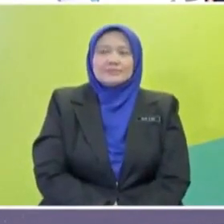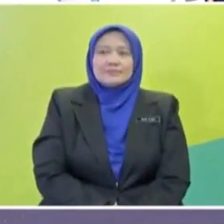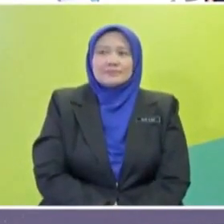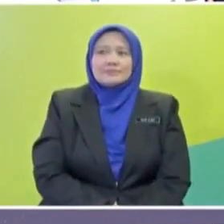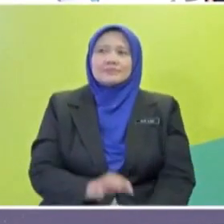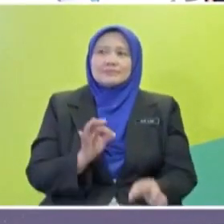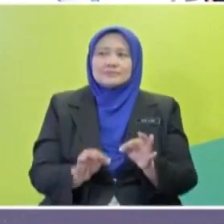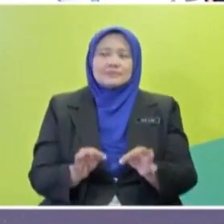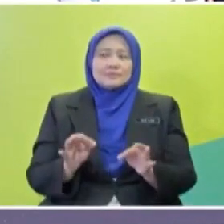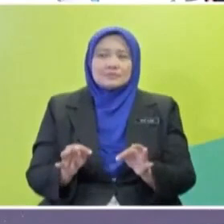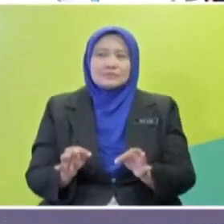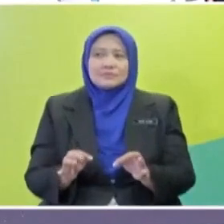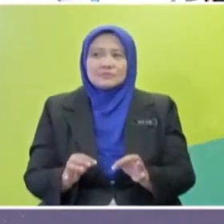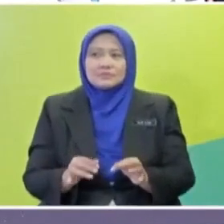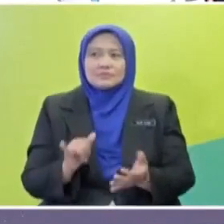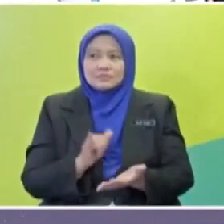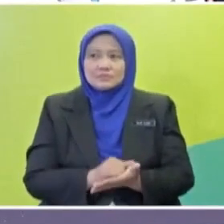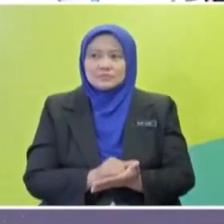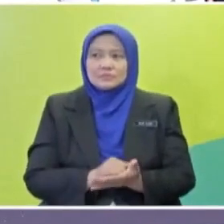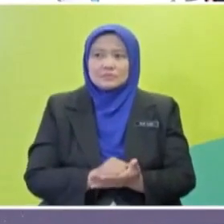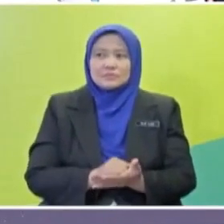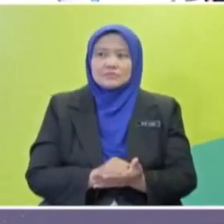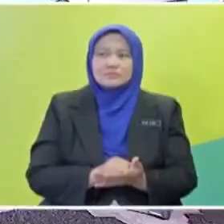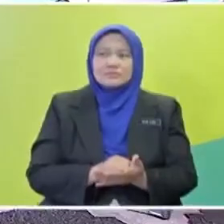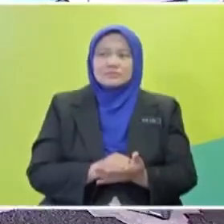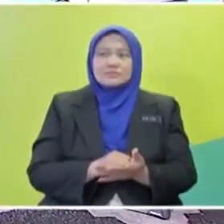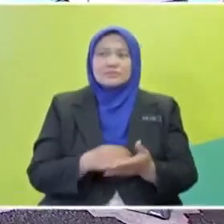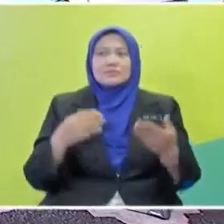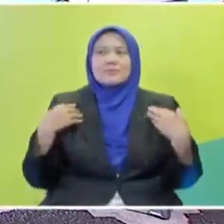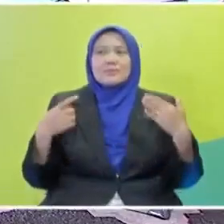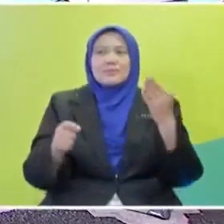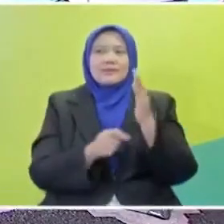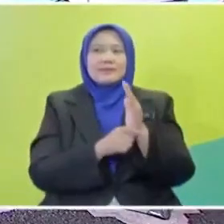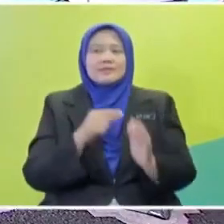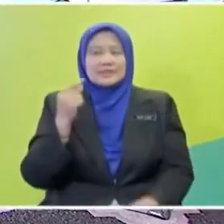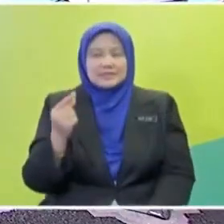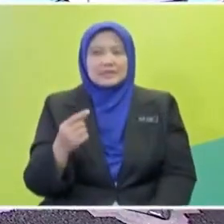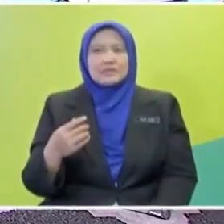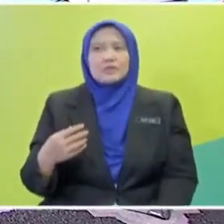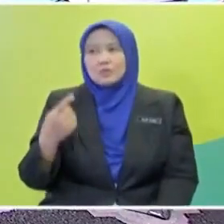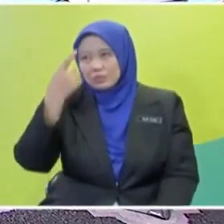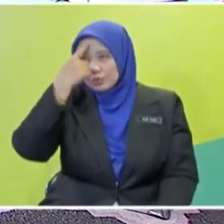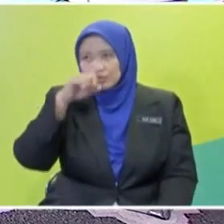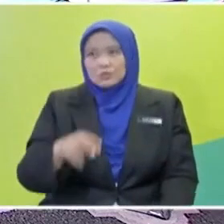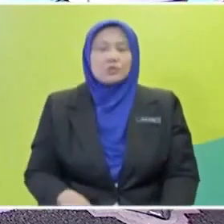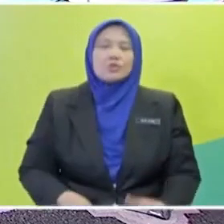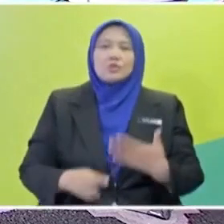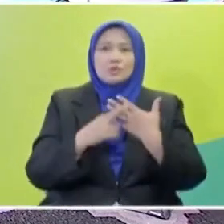Kalau macam tu kan cikgu, sebab cikgu dah memberi saya idea, saya ada tambah sedikit pada roti bakar saya ni. Boleh, tak ada